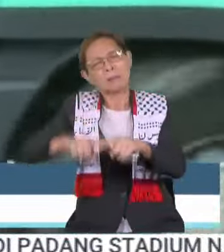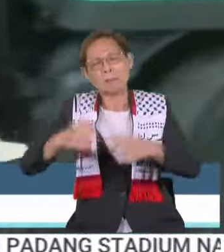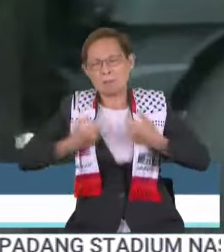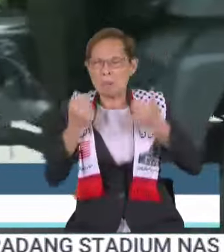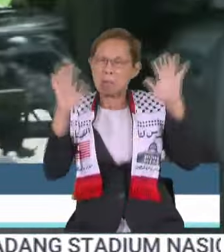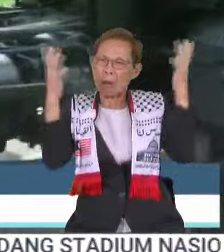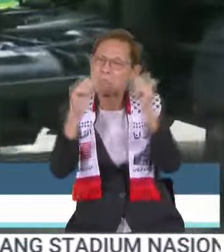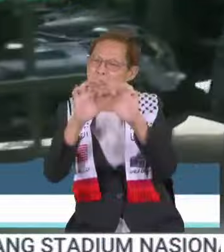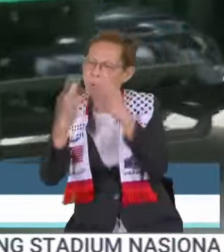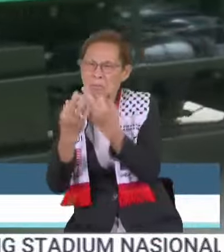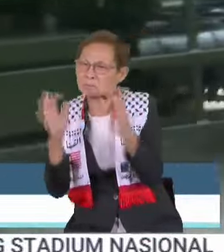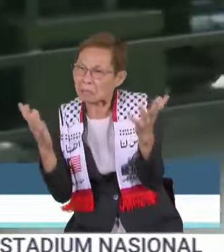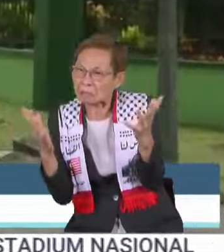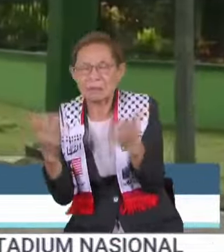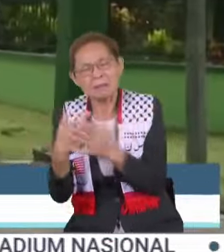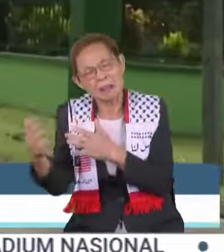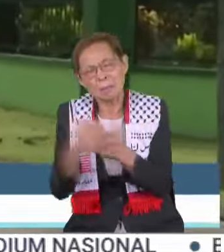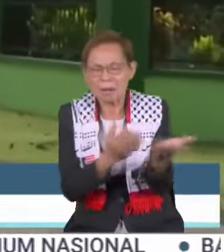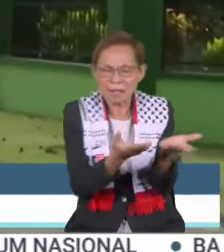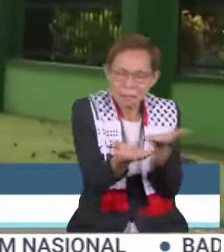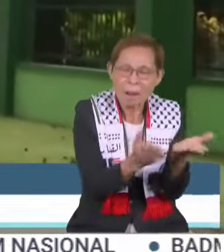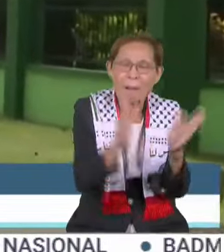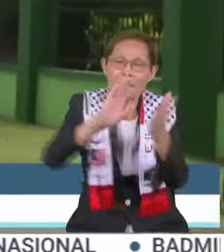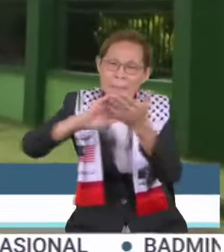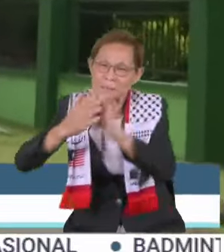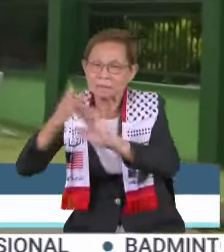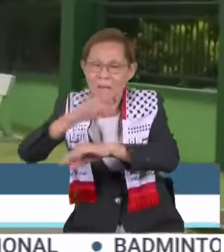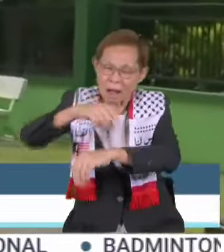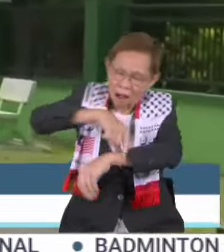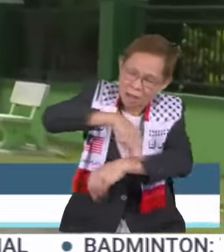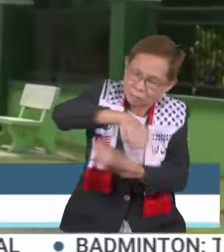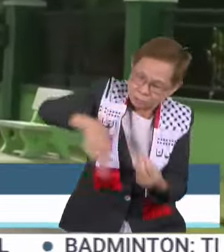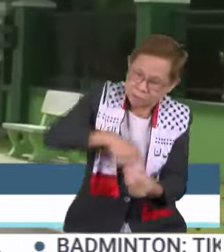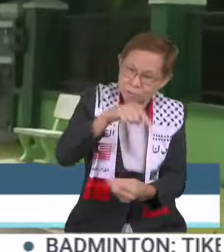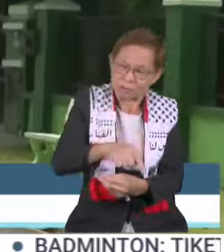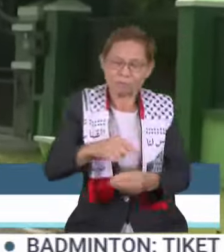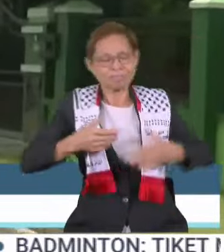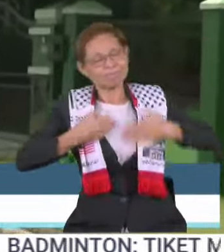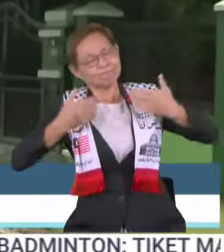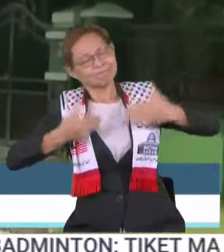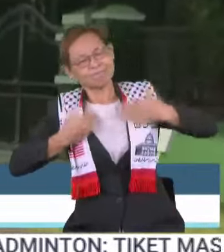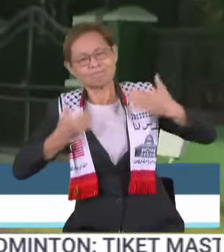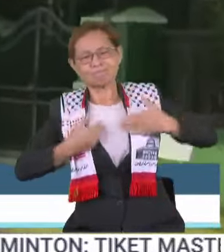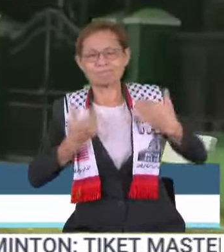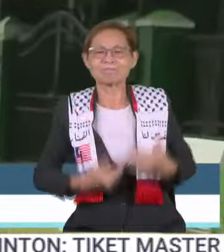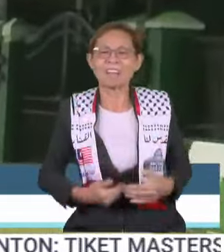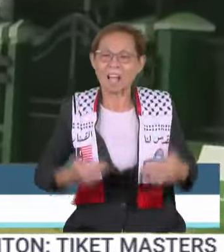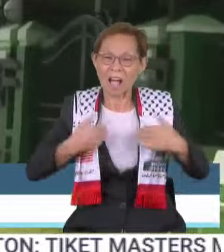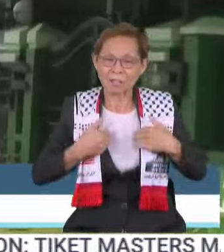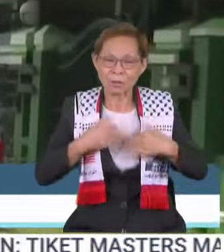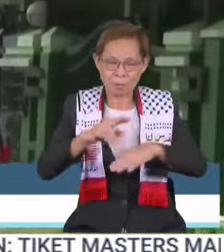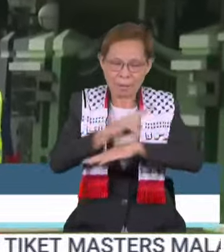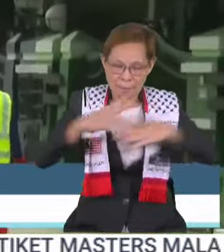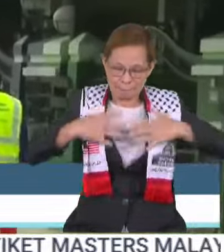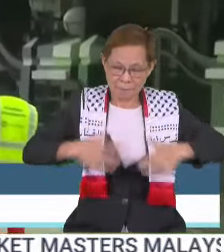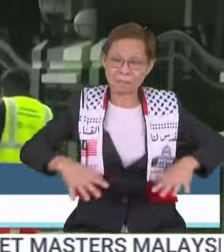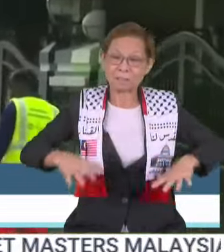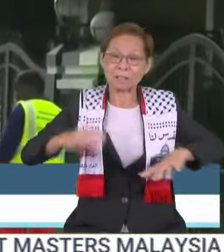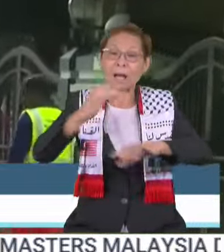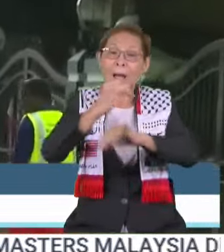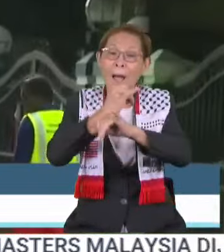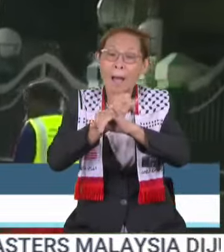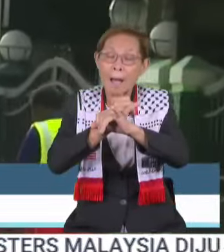bersama keluarga, tetapi berkhidmat kepada masyarakat dan alam sekitar sangat menggembirakan. Beliau turut memakai baju Melayu dan